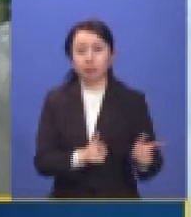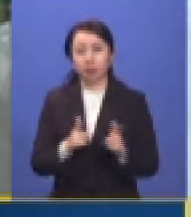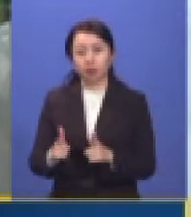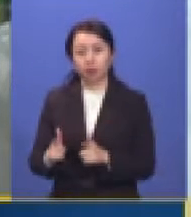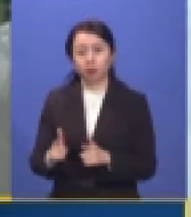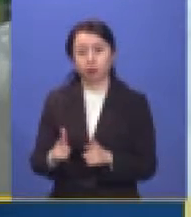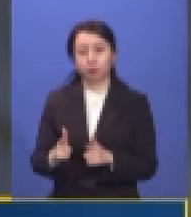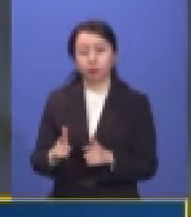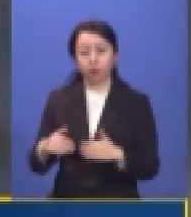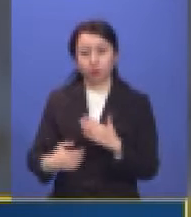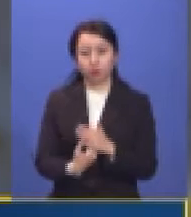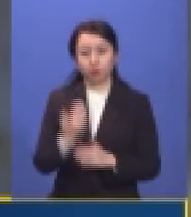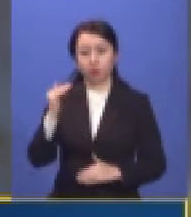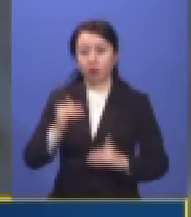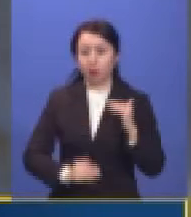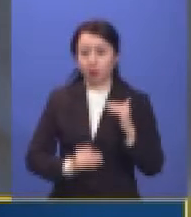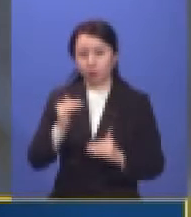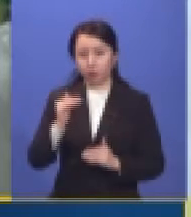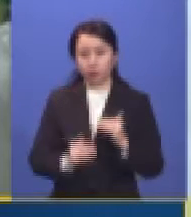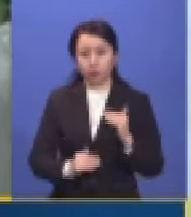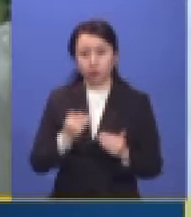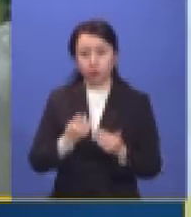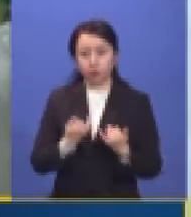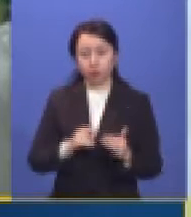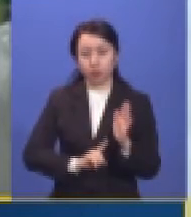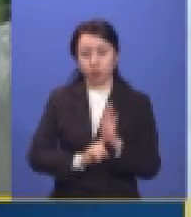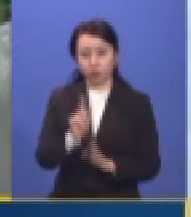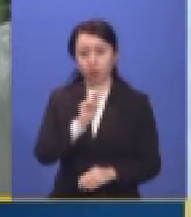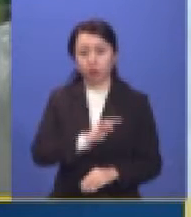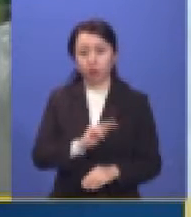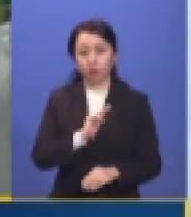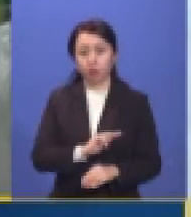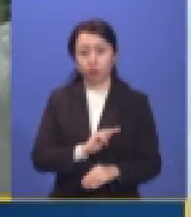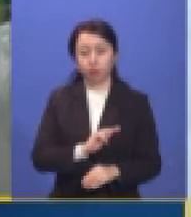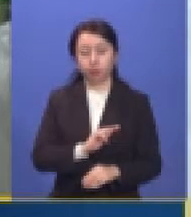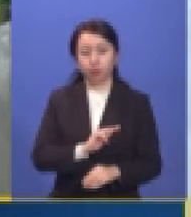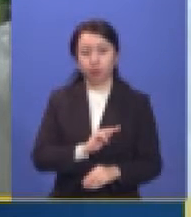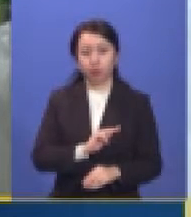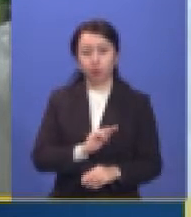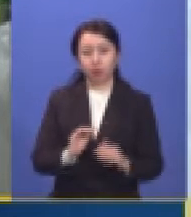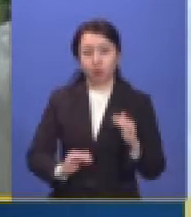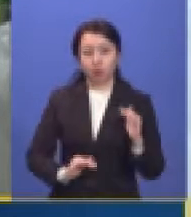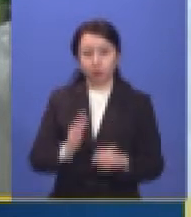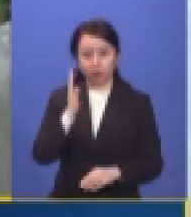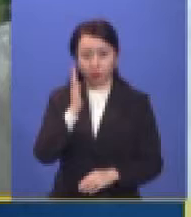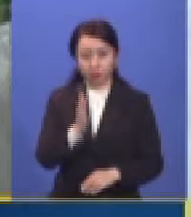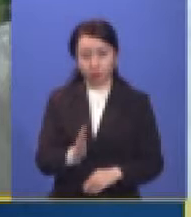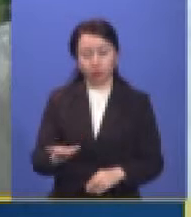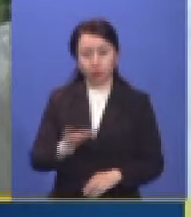все на новом оборудовании. Ну и машину мы сейчас запускаем в работу, настраиваем, идет наладка. Ну и в дальнейшем